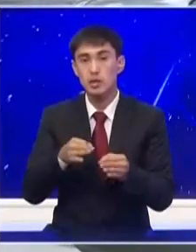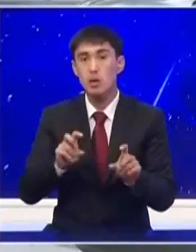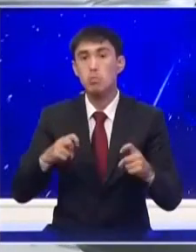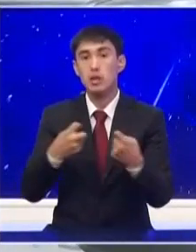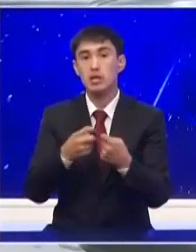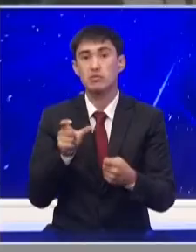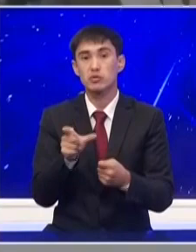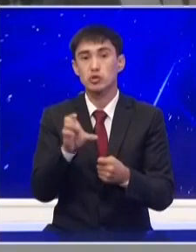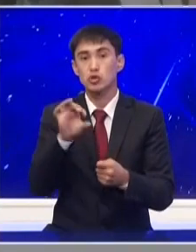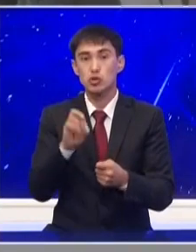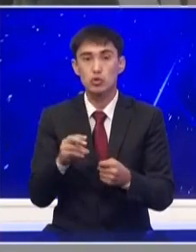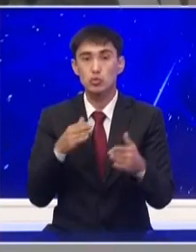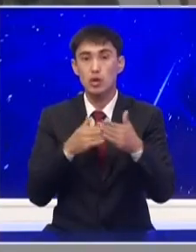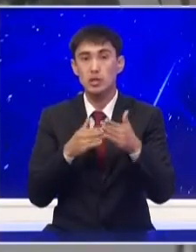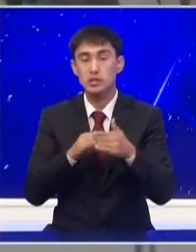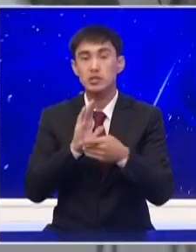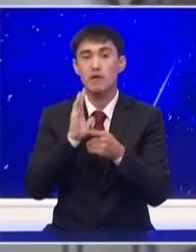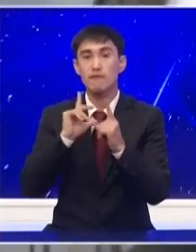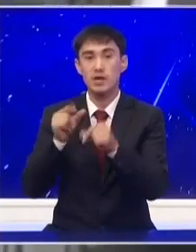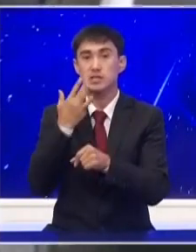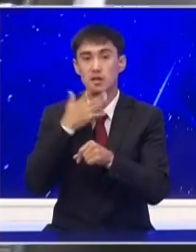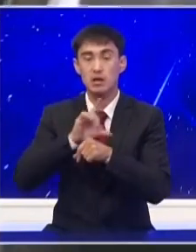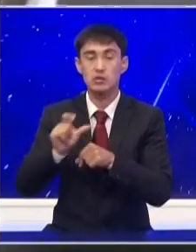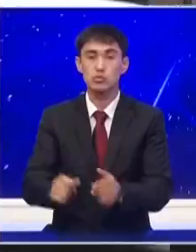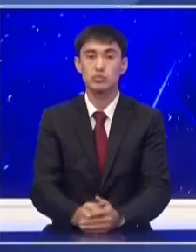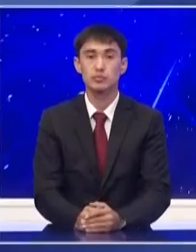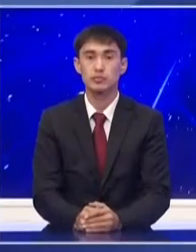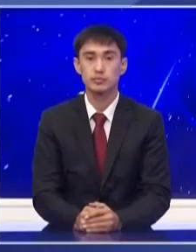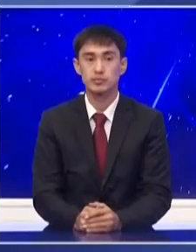блокируют счета и устанавливают ограничения на выезд за границу.